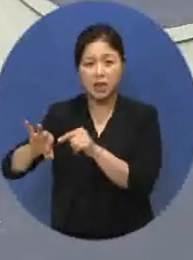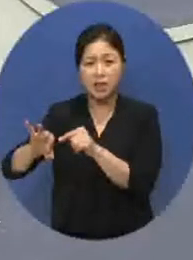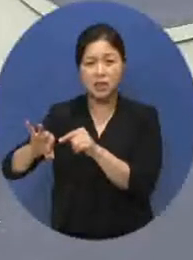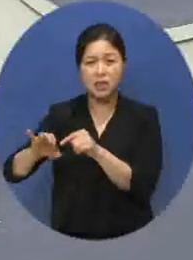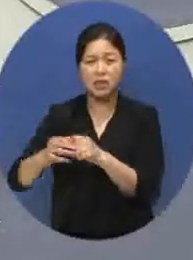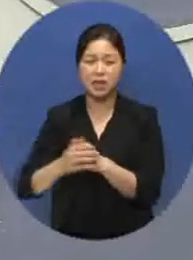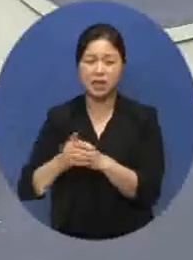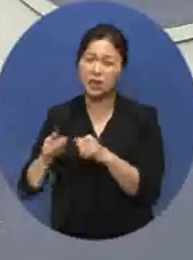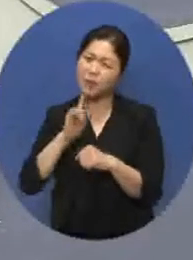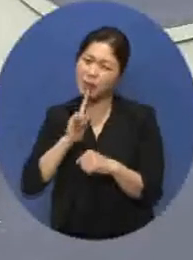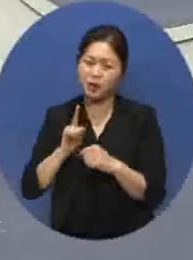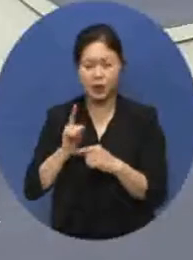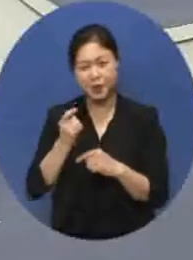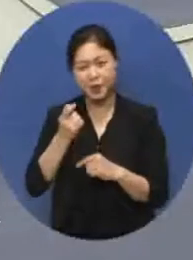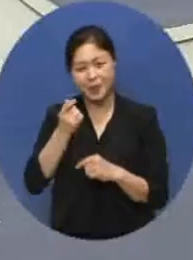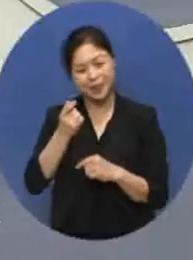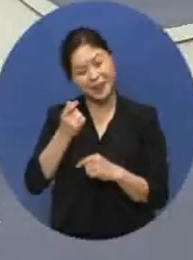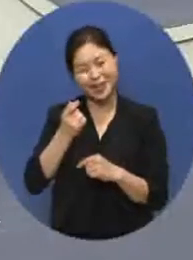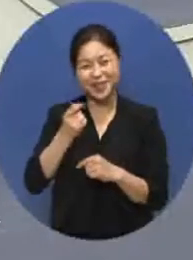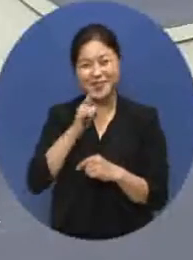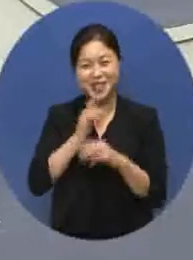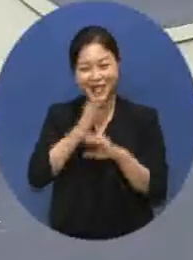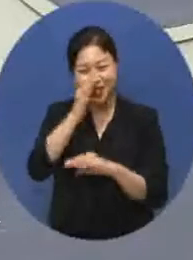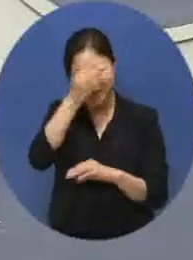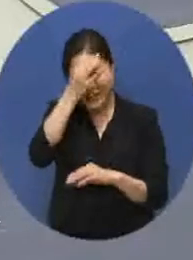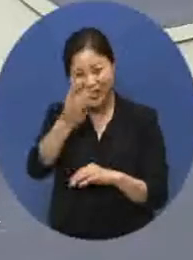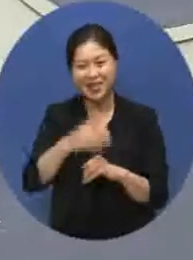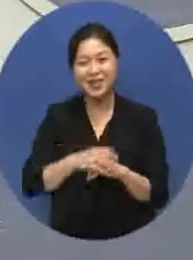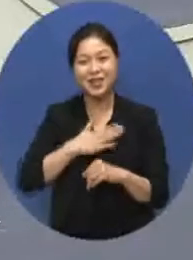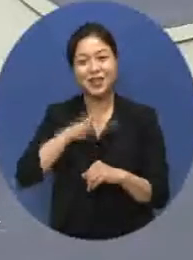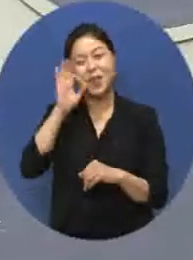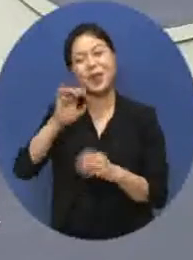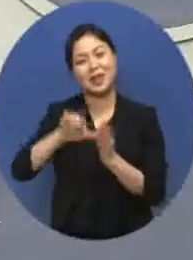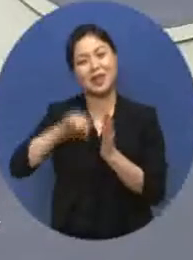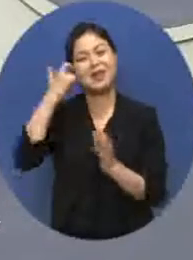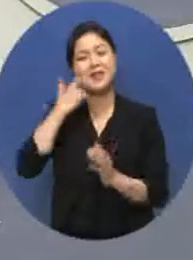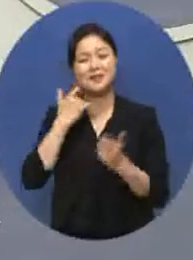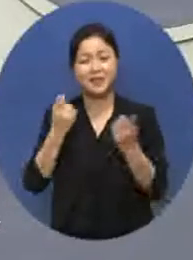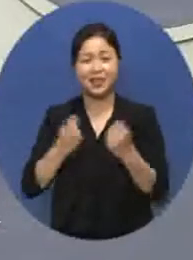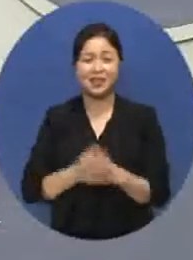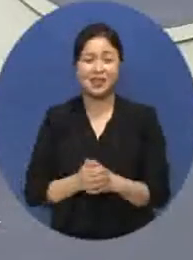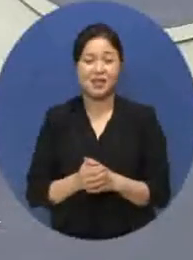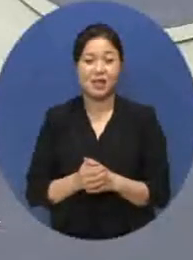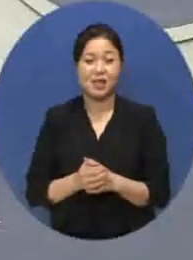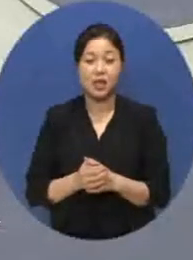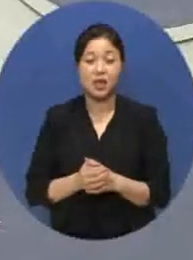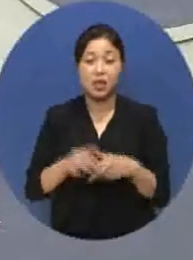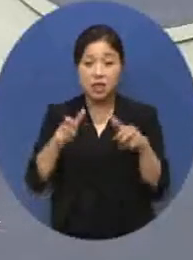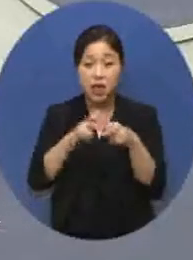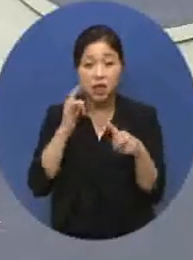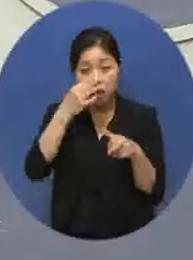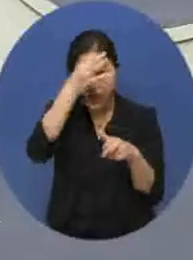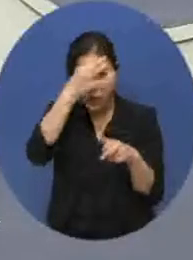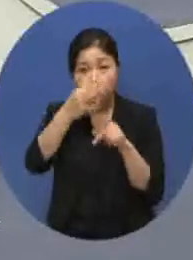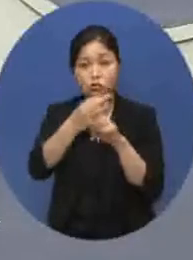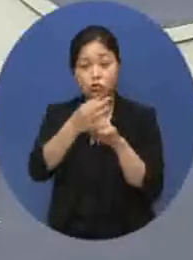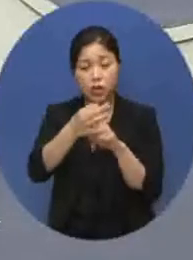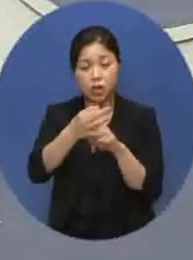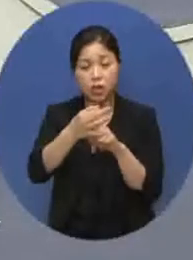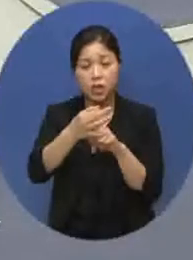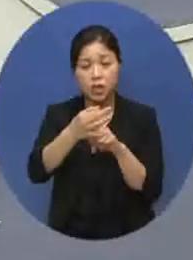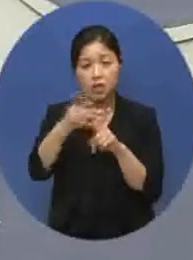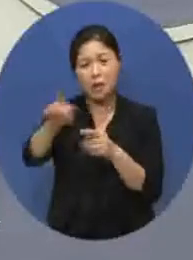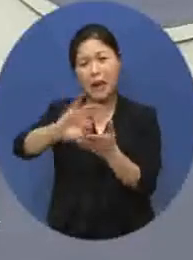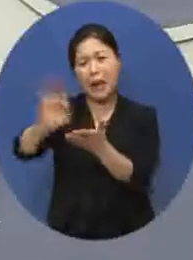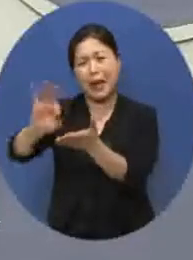좀 죄송하긴 한데 네. 제가 볼 때는 그렇다는 얘기죠. 그런데 우리 장애예술 쪽으로 온다면 그런 돈이 오면